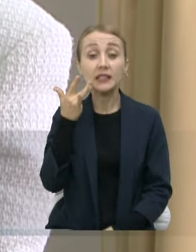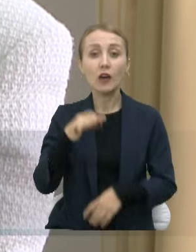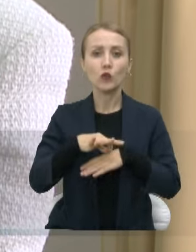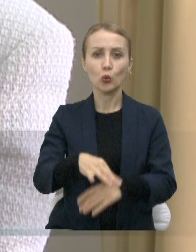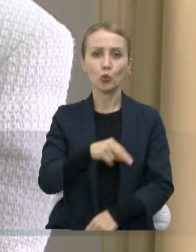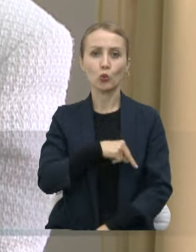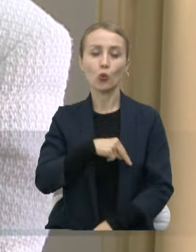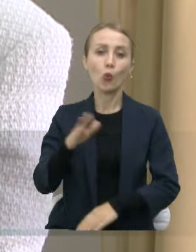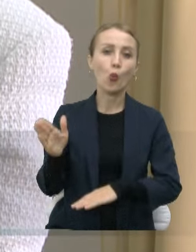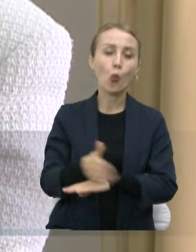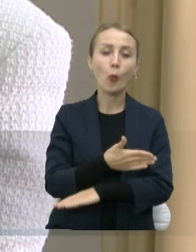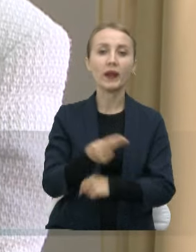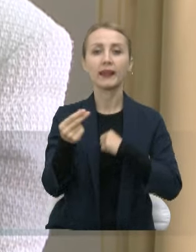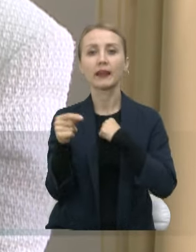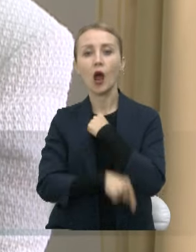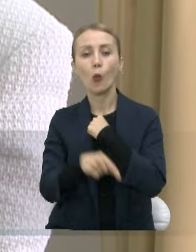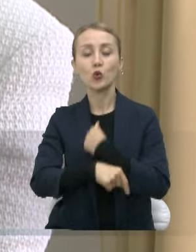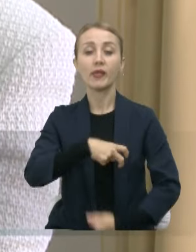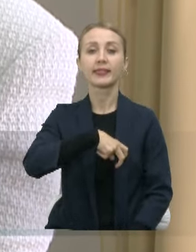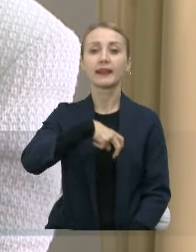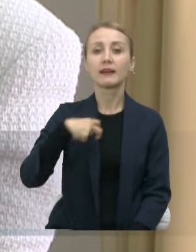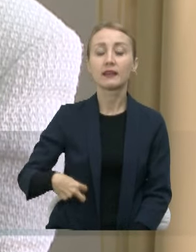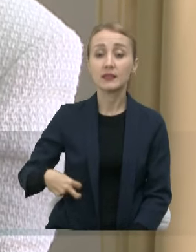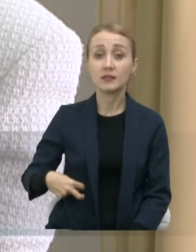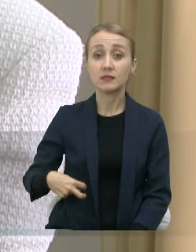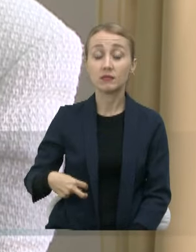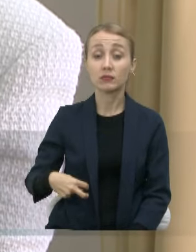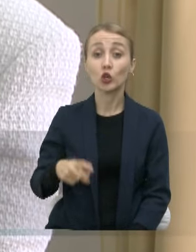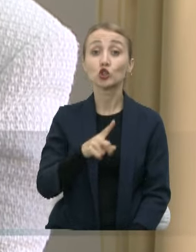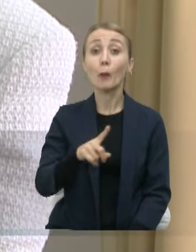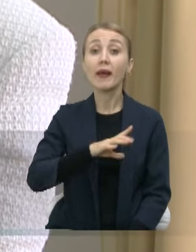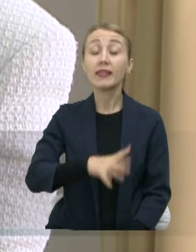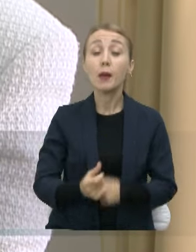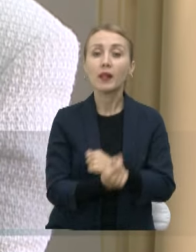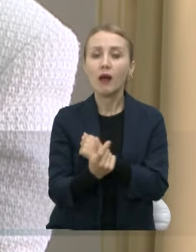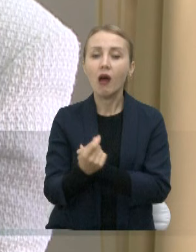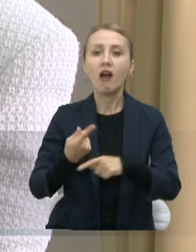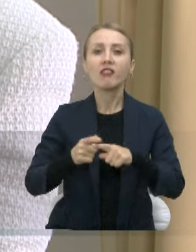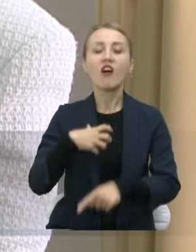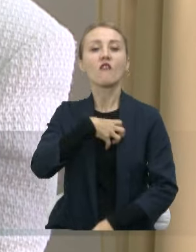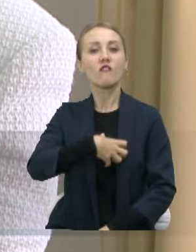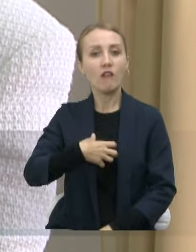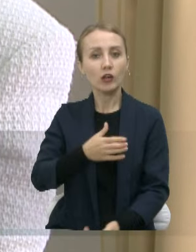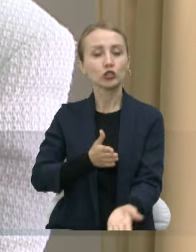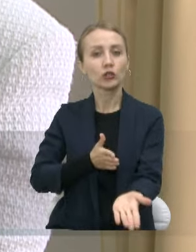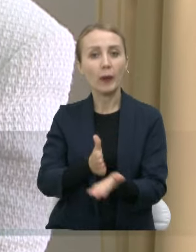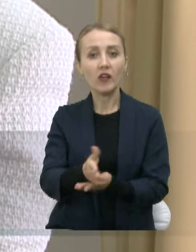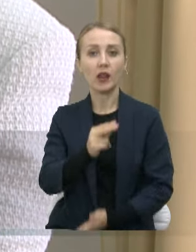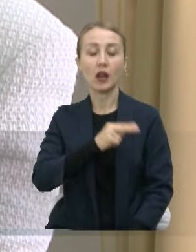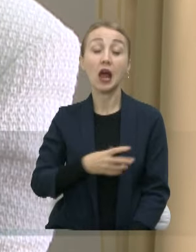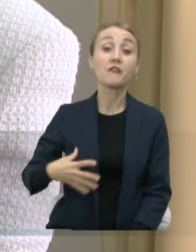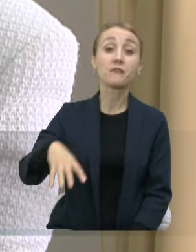по устранению коррупционных рисков. Профилактика коррупционных проявлений является важнейшим приоритетом работы